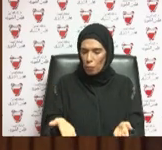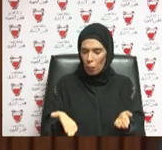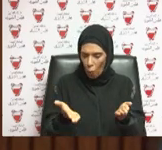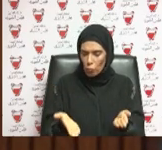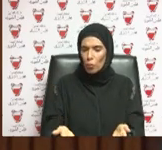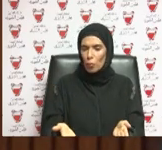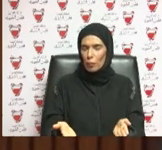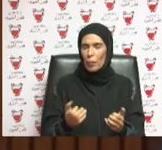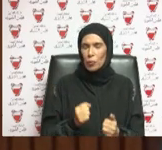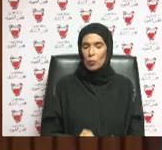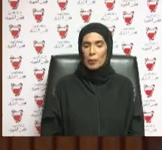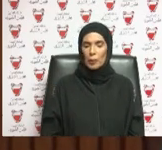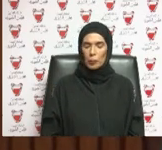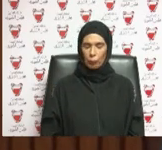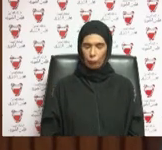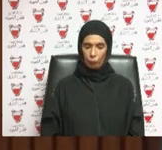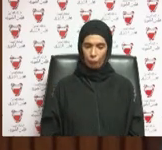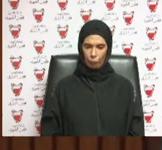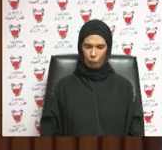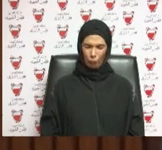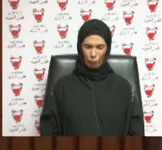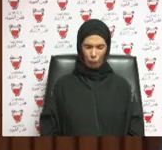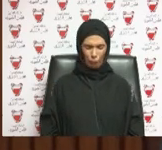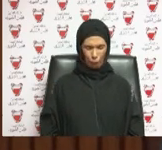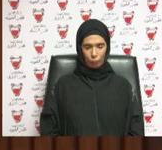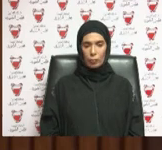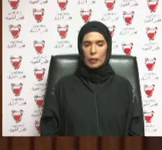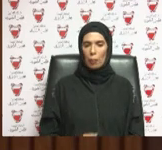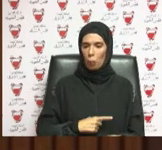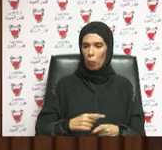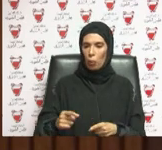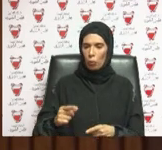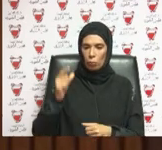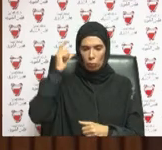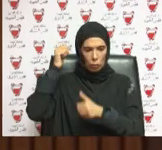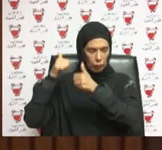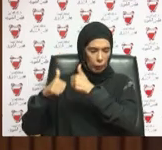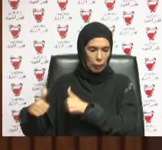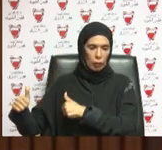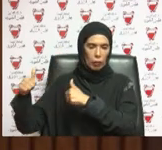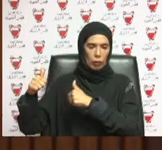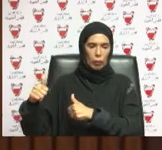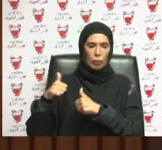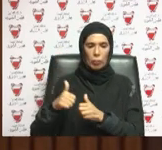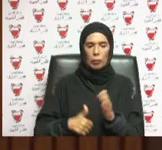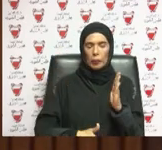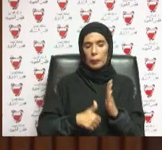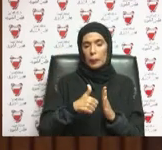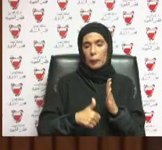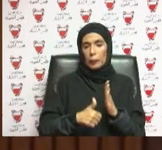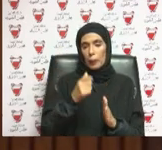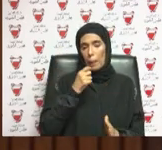في مواقعهم الرفيعة، لا تغيب لهم ذكرى ولا ينمحي لهم أثر، يبقى إنجازهم